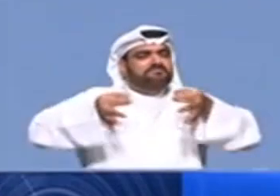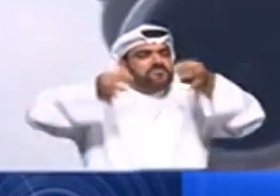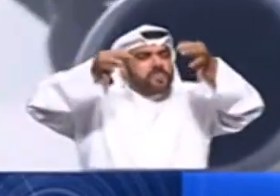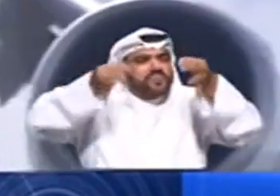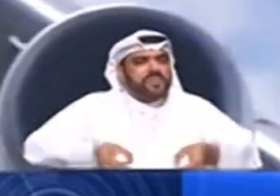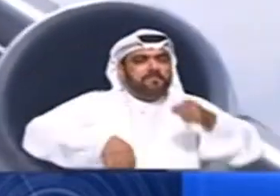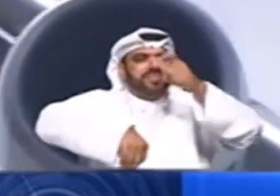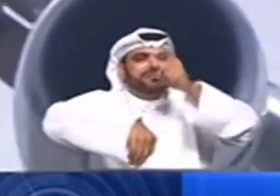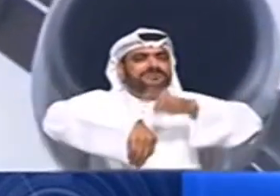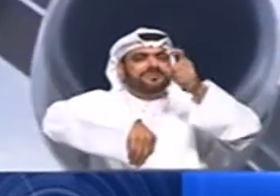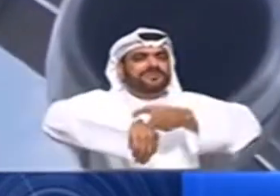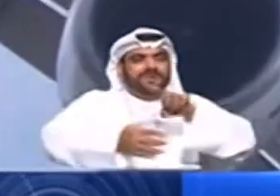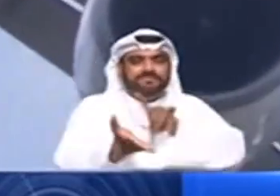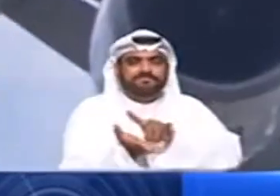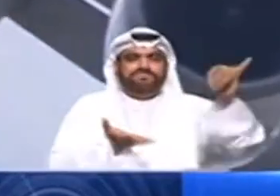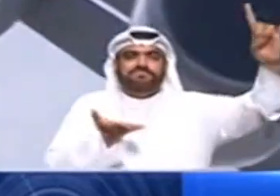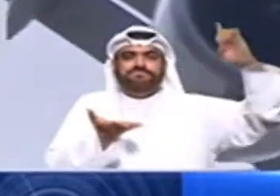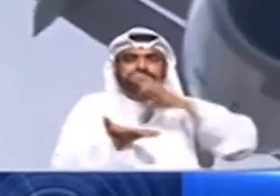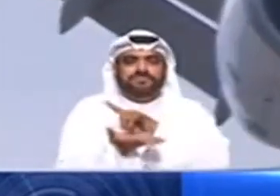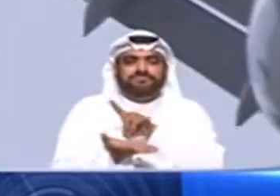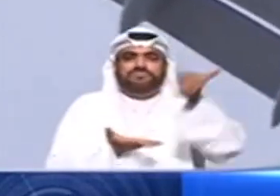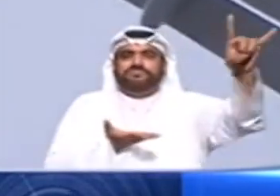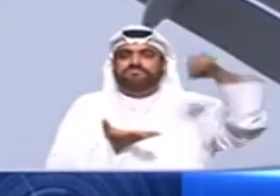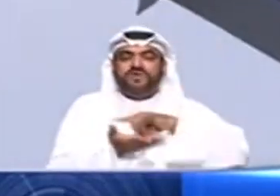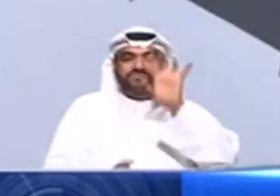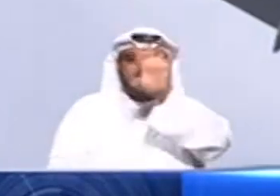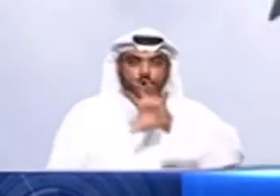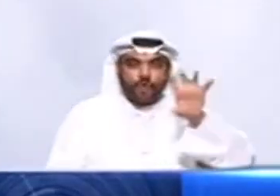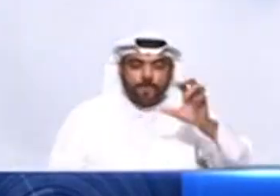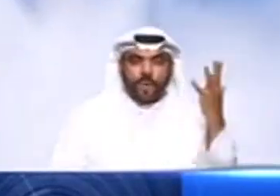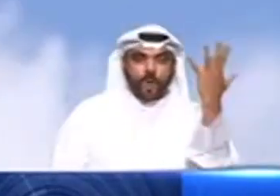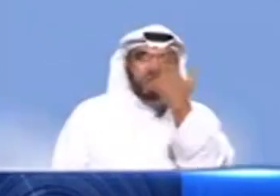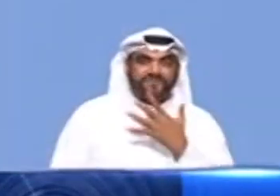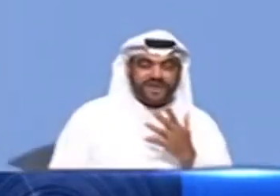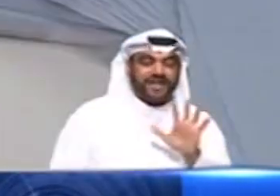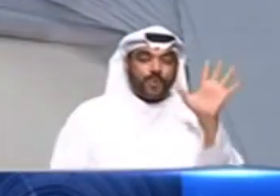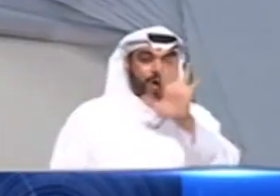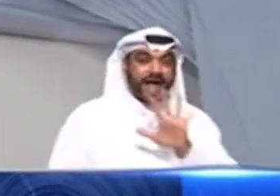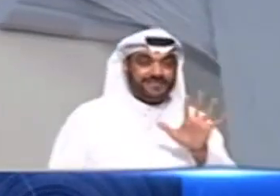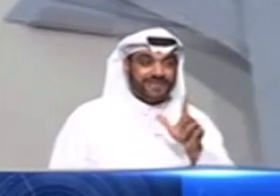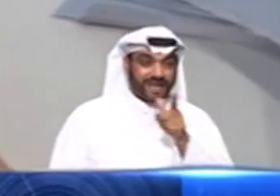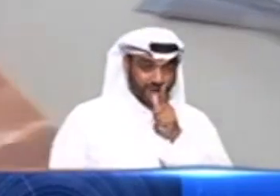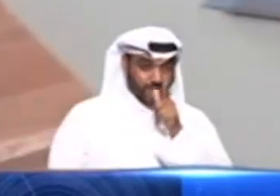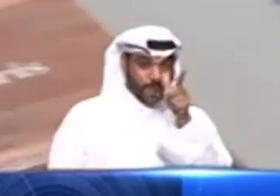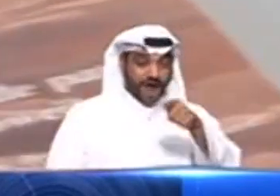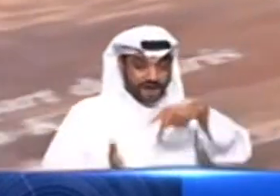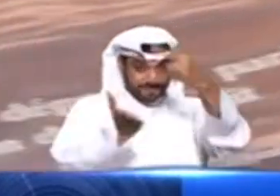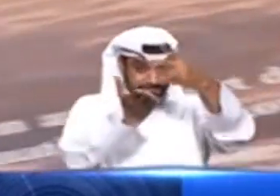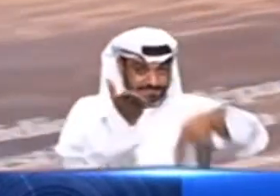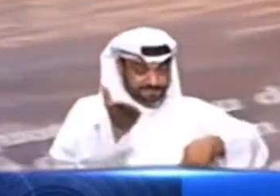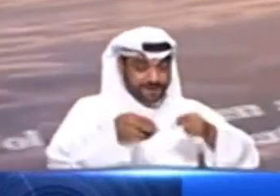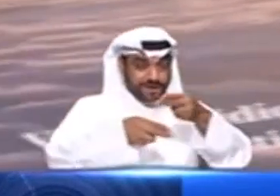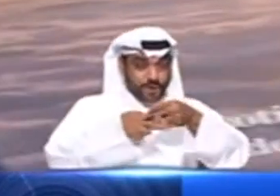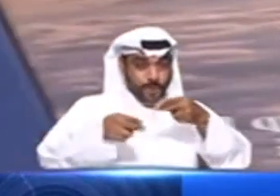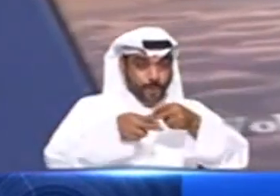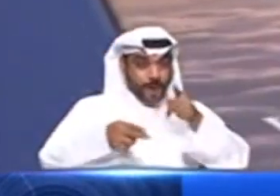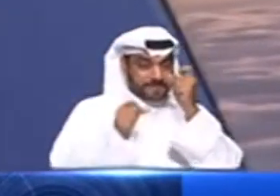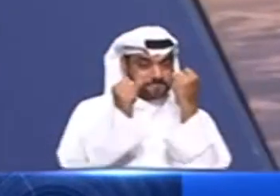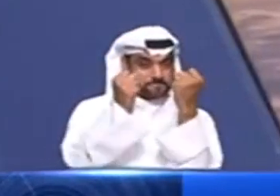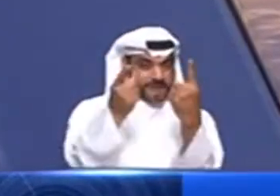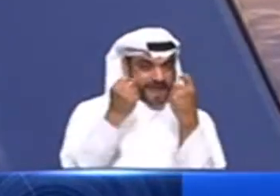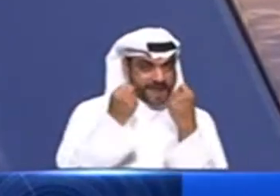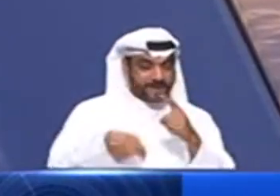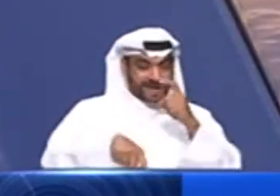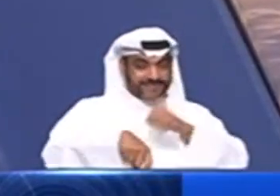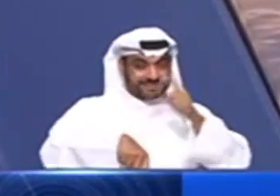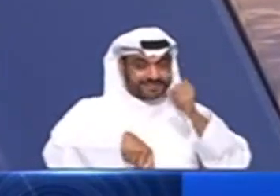ل 175 شركة طيران في أوروبا وأفريقيا والشرق الأوسط، حيث أكد التقرير تقدم معدل انضباط مواعيد